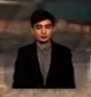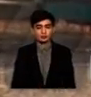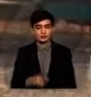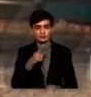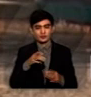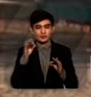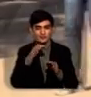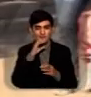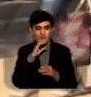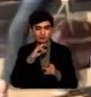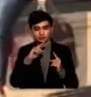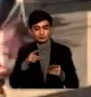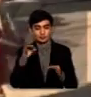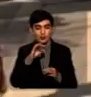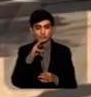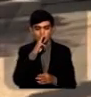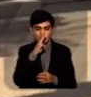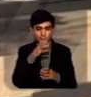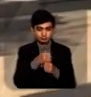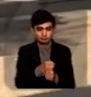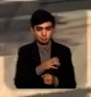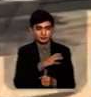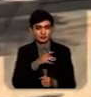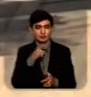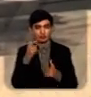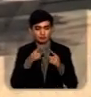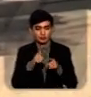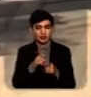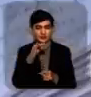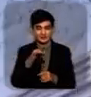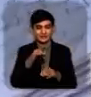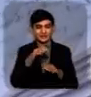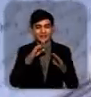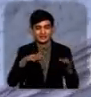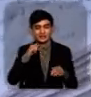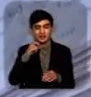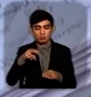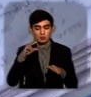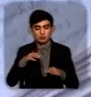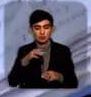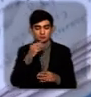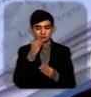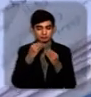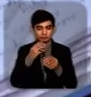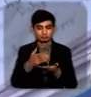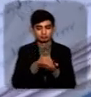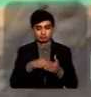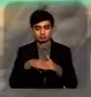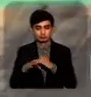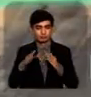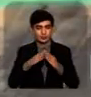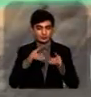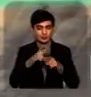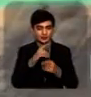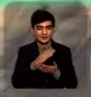Систематические поборы, удержание заработной платы, оскорбление и вывоз продуктов питания из детского сада. С таким бесчинством, по словам нашей героини,